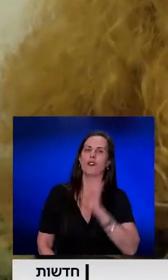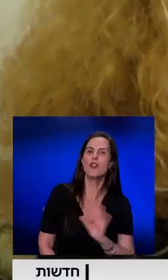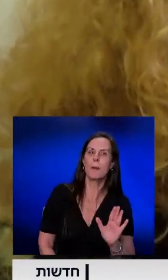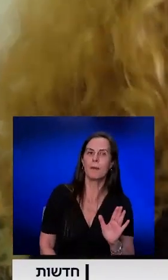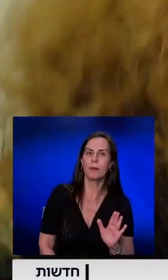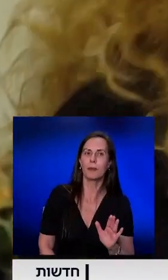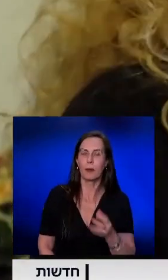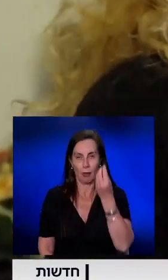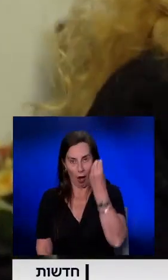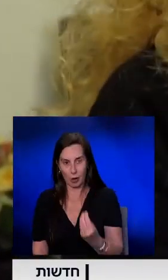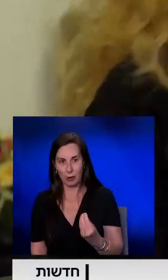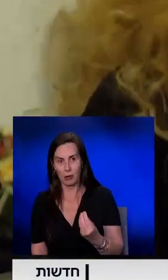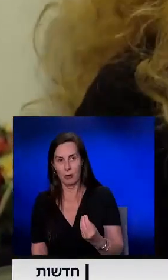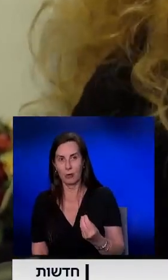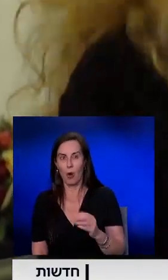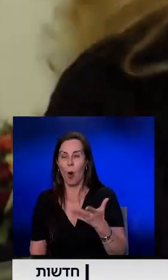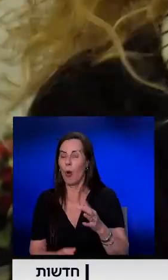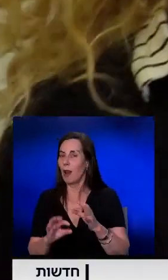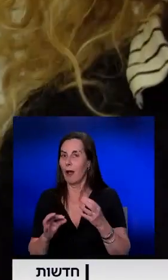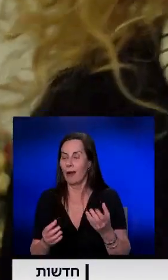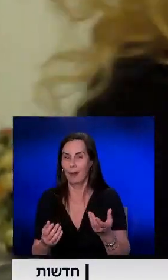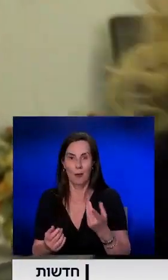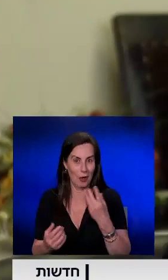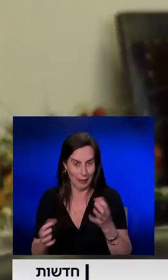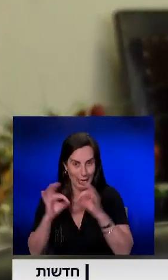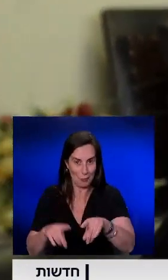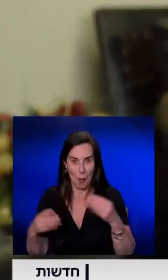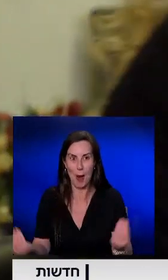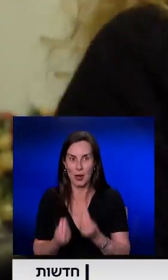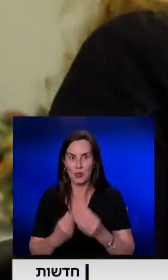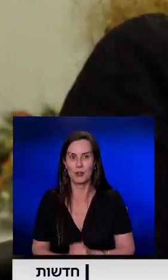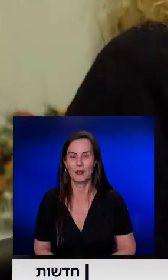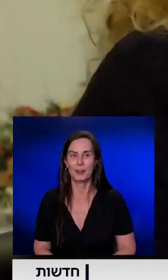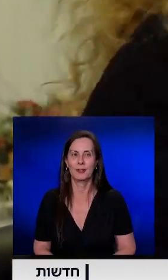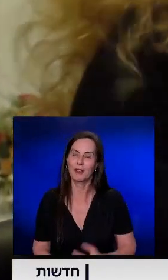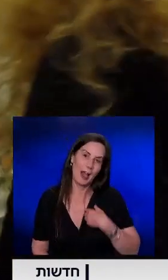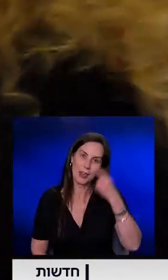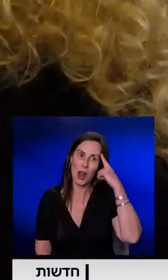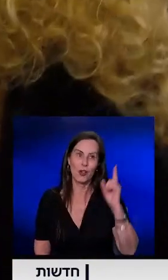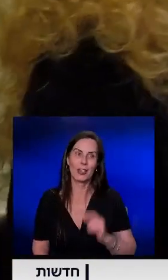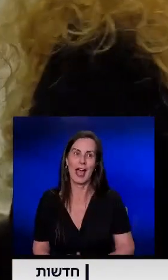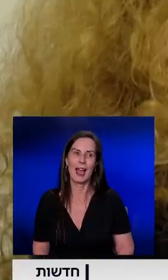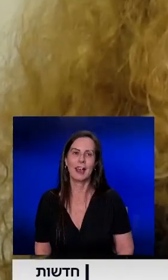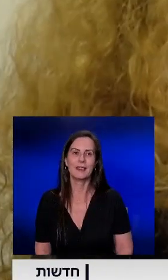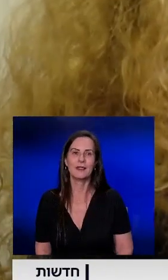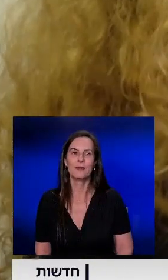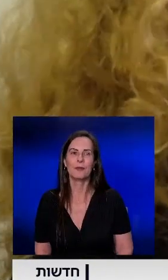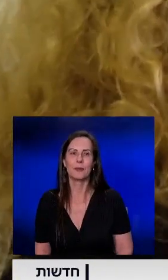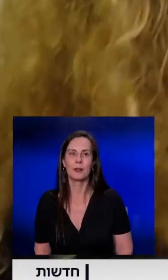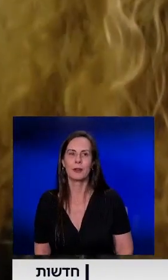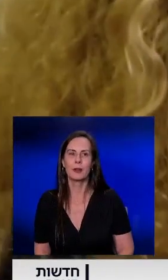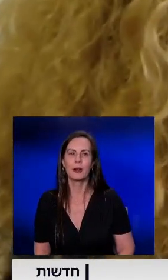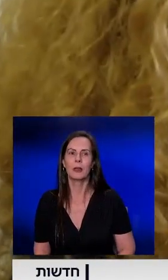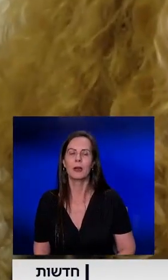חכי. אולי, אולי פתחתי פה. זה פתח לזה משהו, אני לא יודעת. מדברים עם